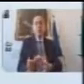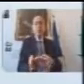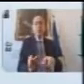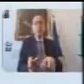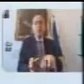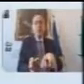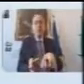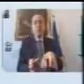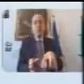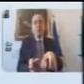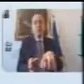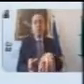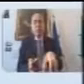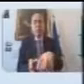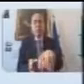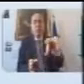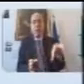questo,